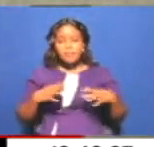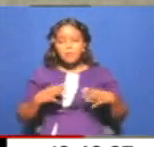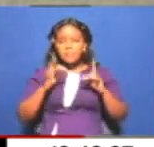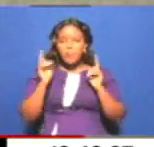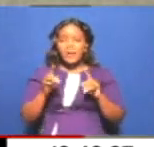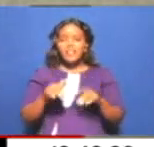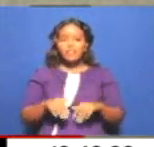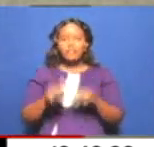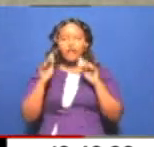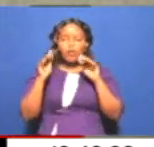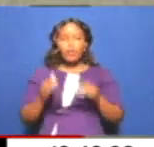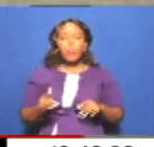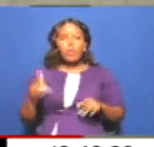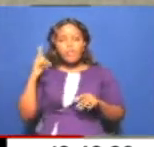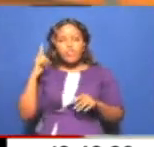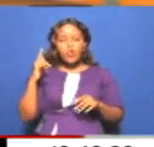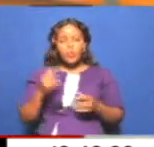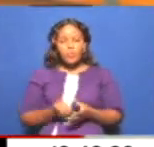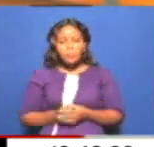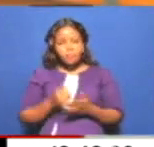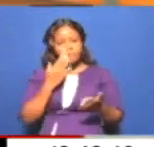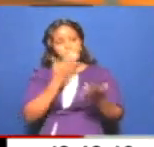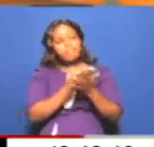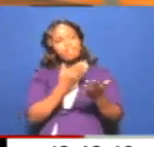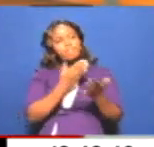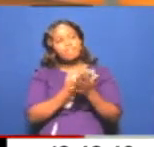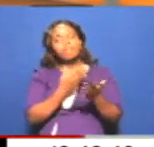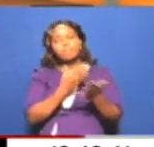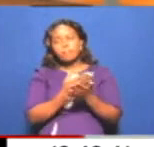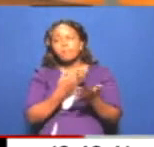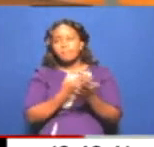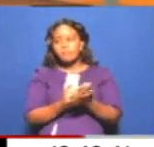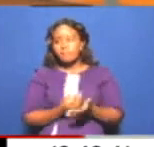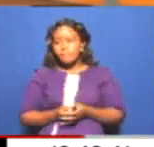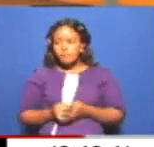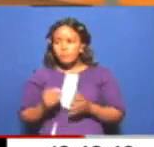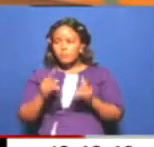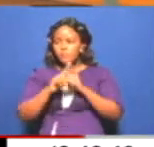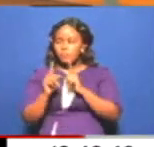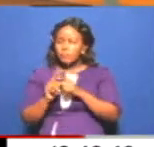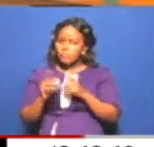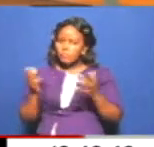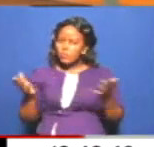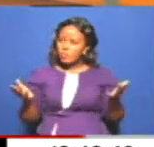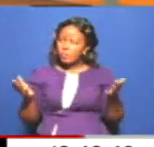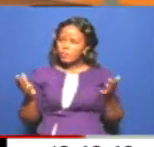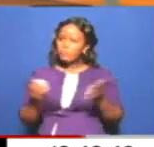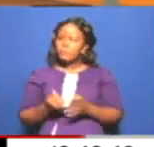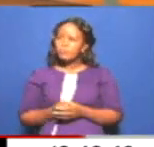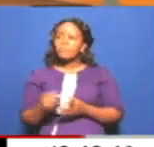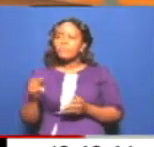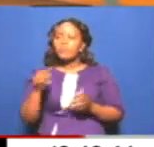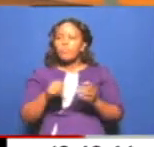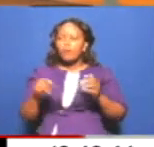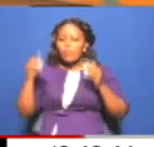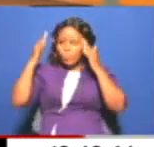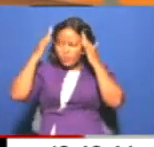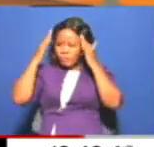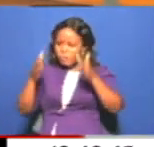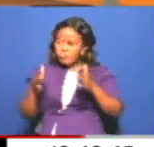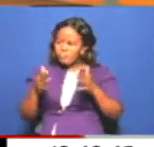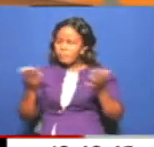sheria. Asante sana Sylvia kwa kauli hizo, na tusonge mbele kidogo tuangazie